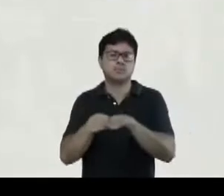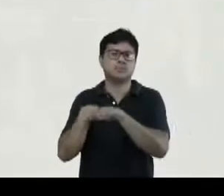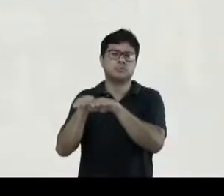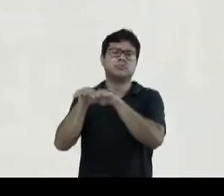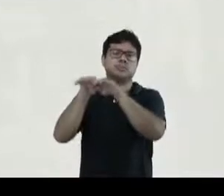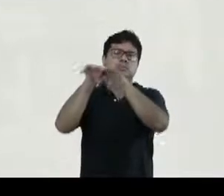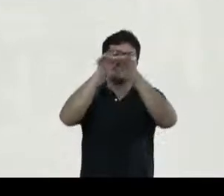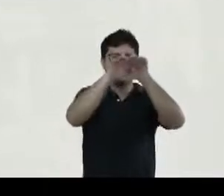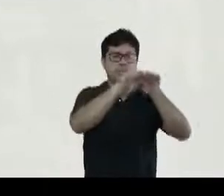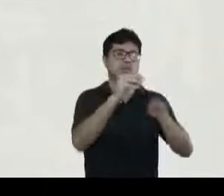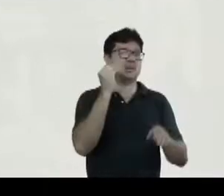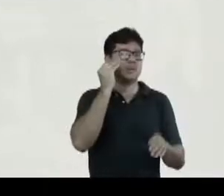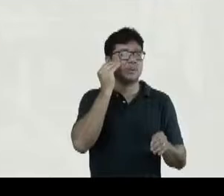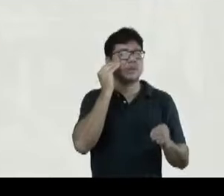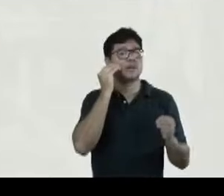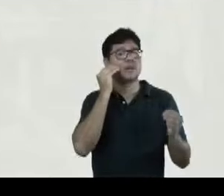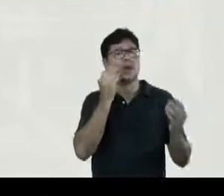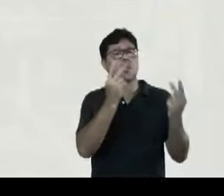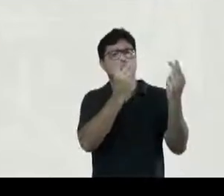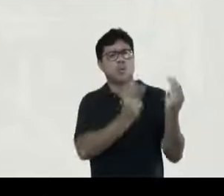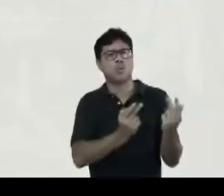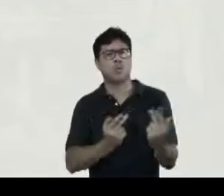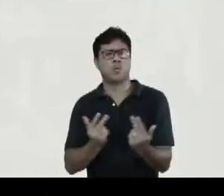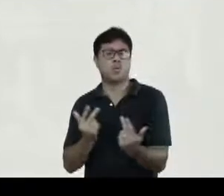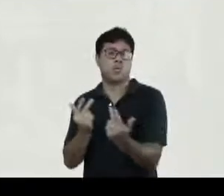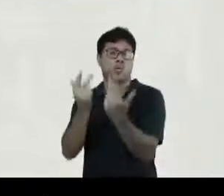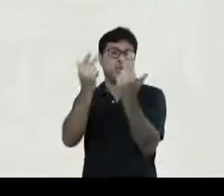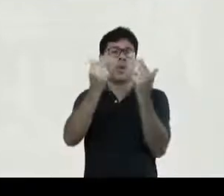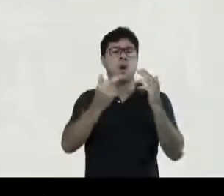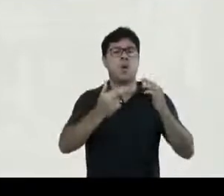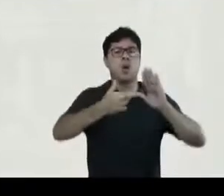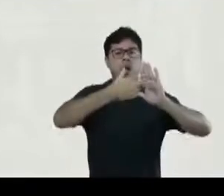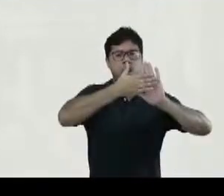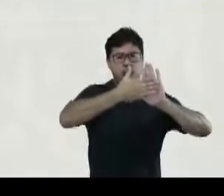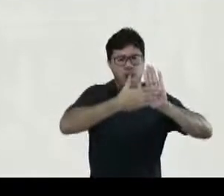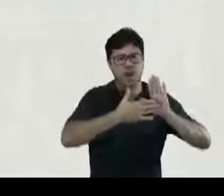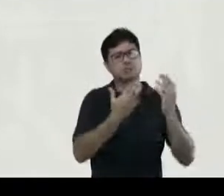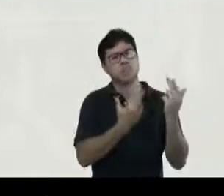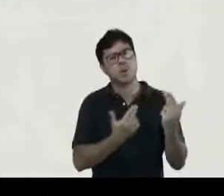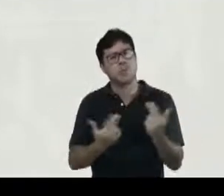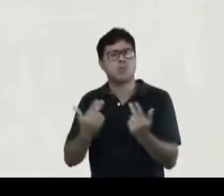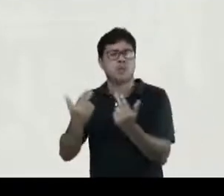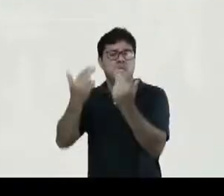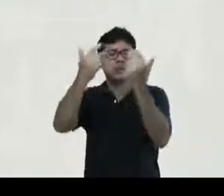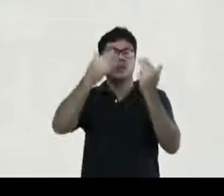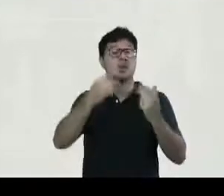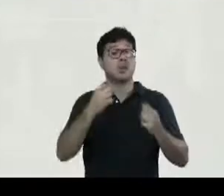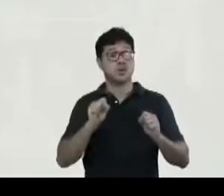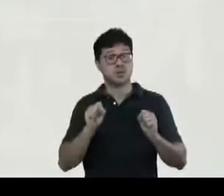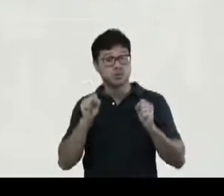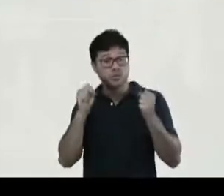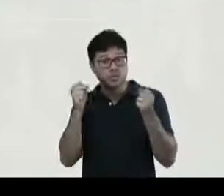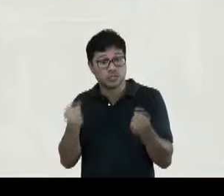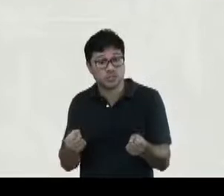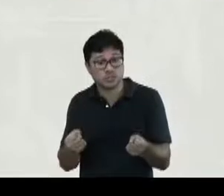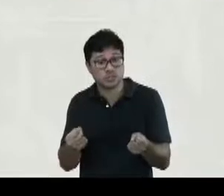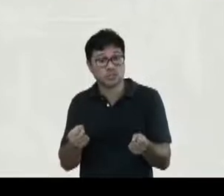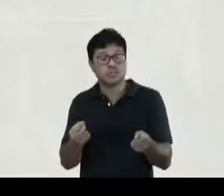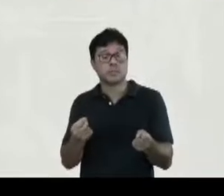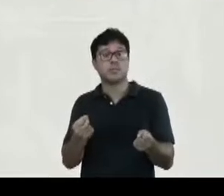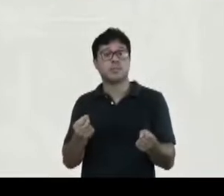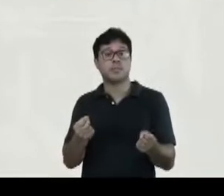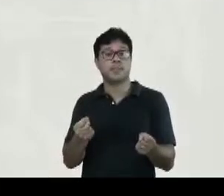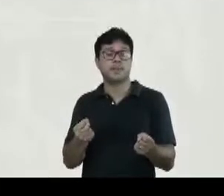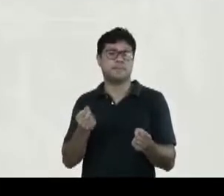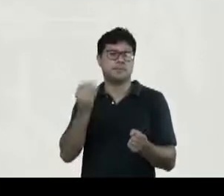Standardisierung und Normierung, die auf internationalem Level intensiv von der IFLA verfolgt werden, sind heute in der Welt